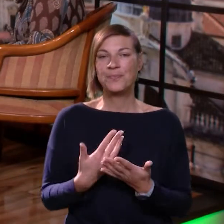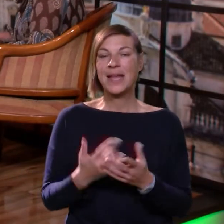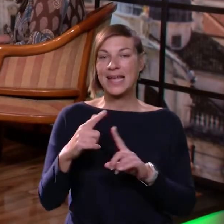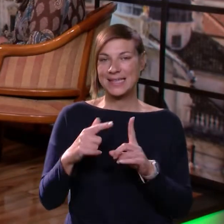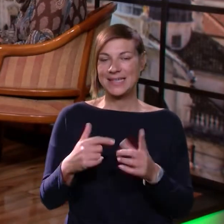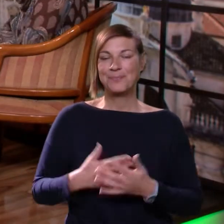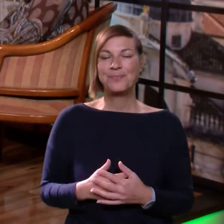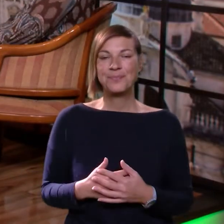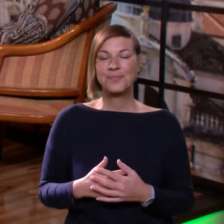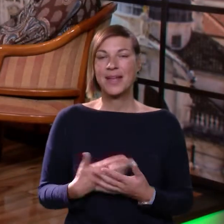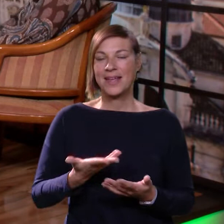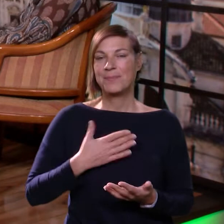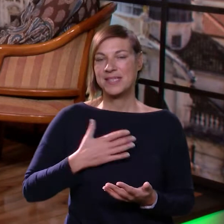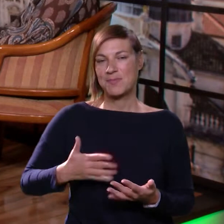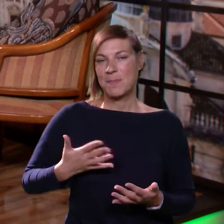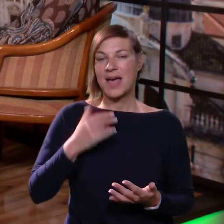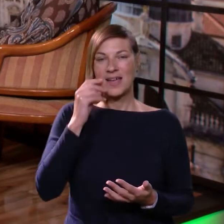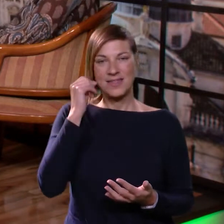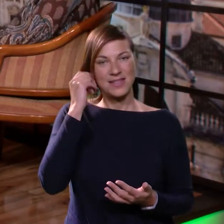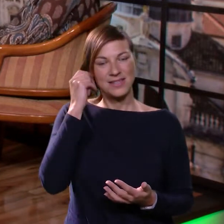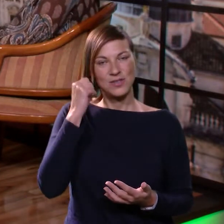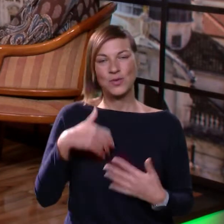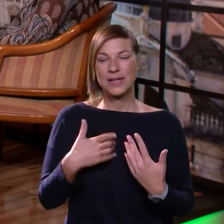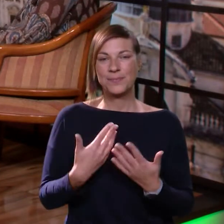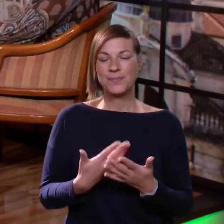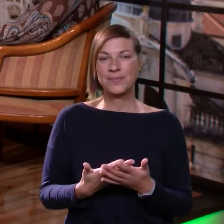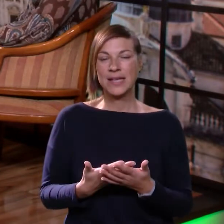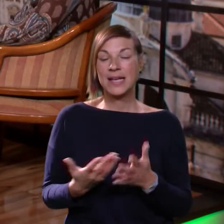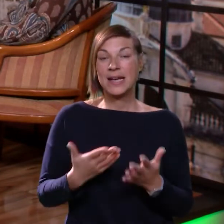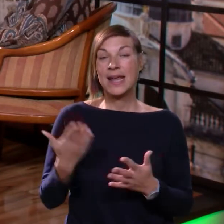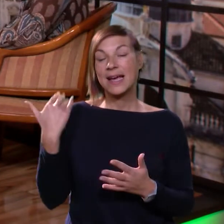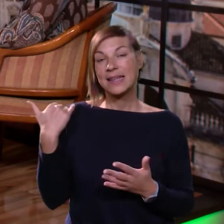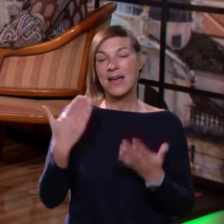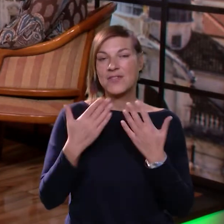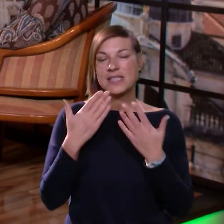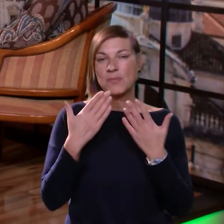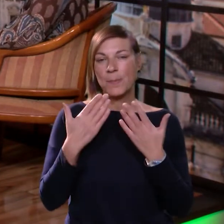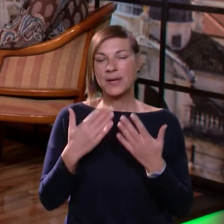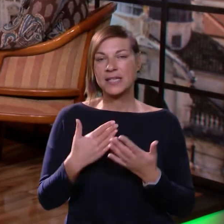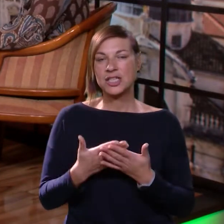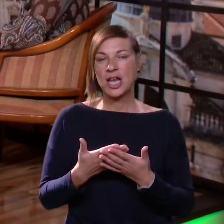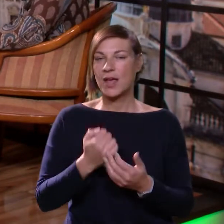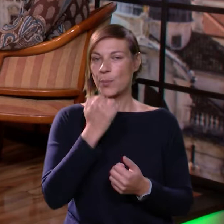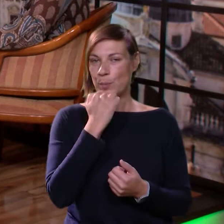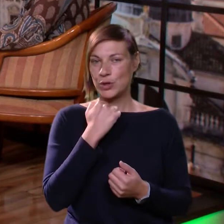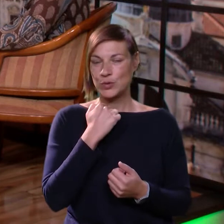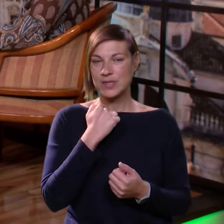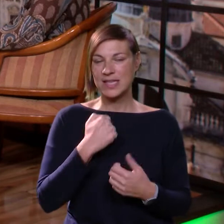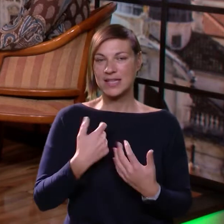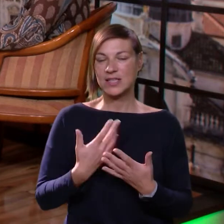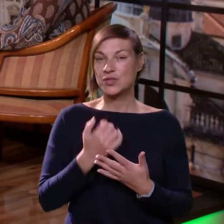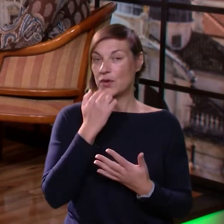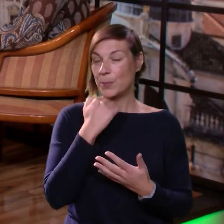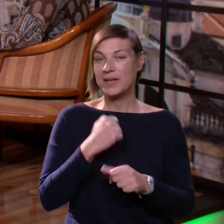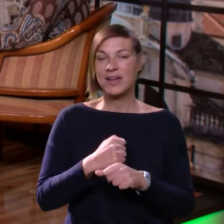Kako ti, ćemo? Ti, ti smo mi. Može. Da. Mi smo mladi cure. Tako je, tako. Iako smo nekad davno pričale o poduzetništvu,